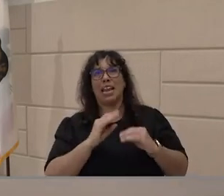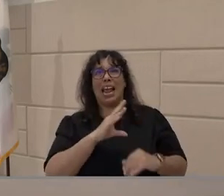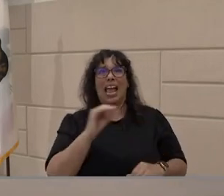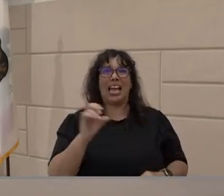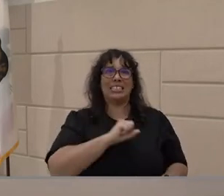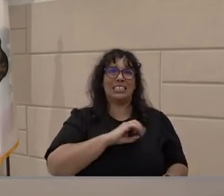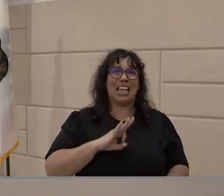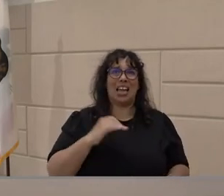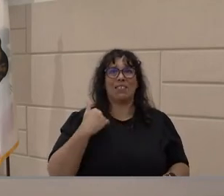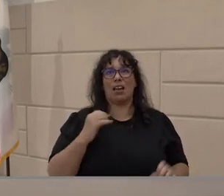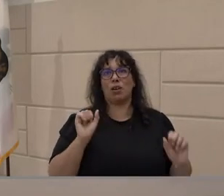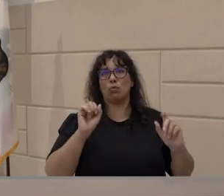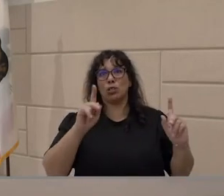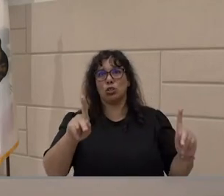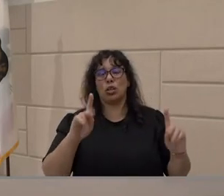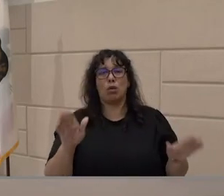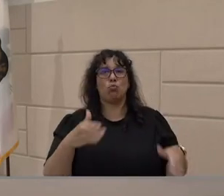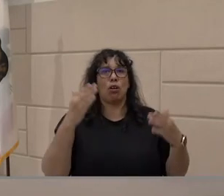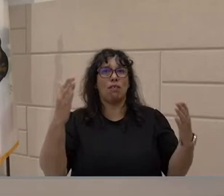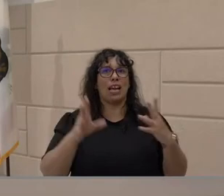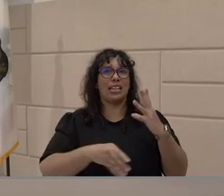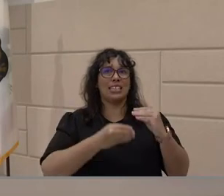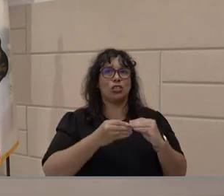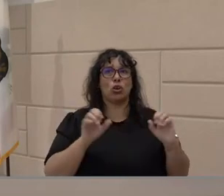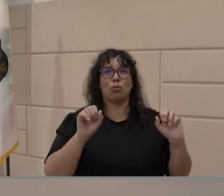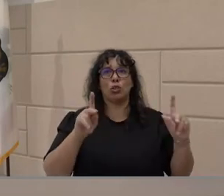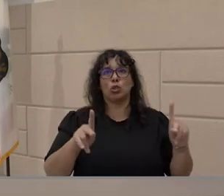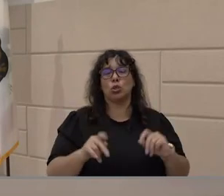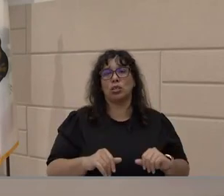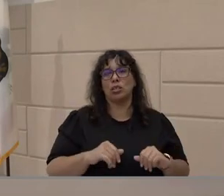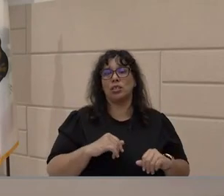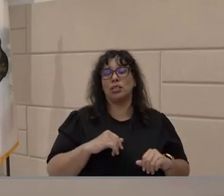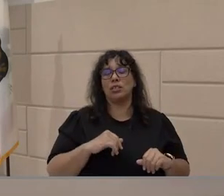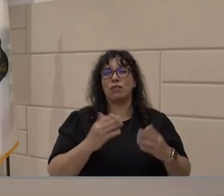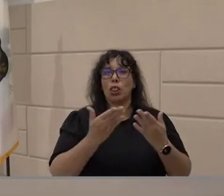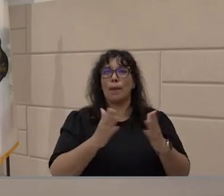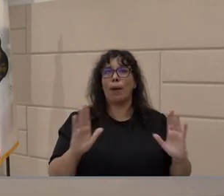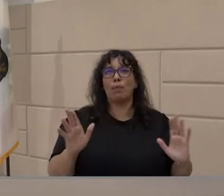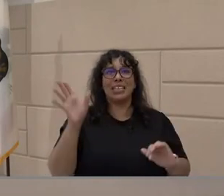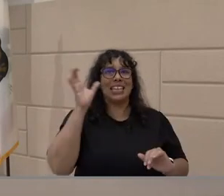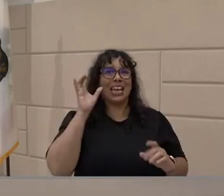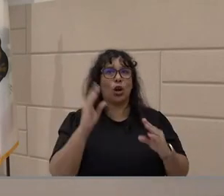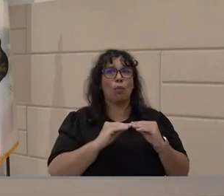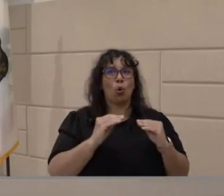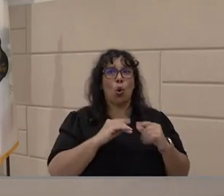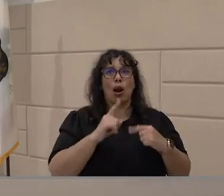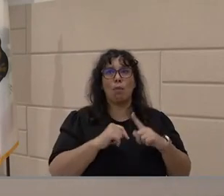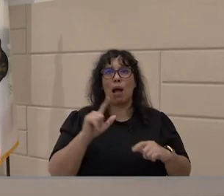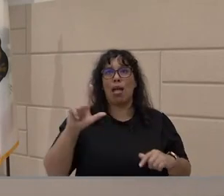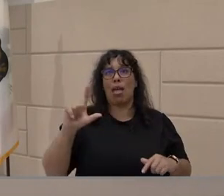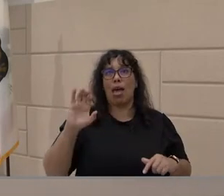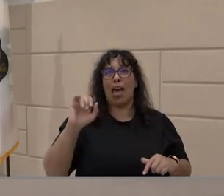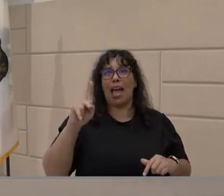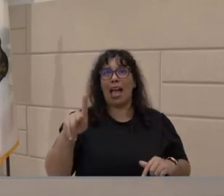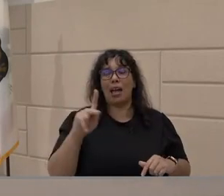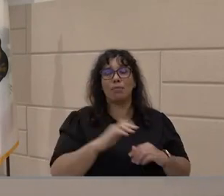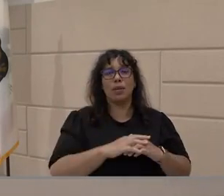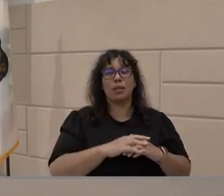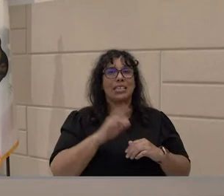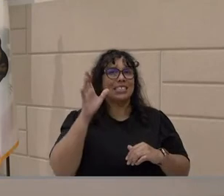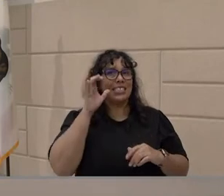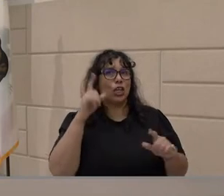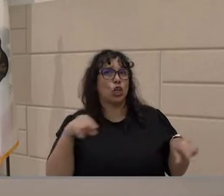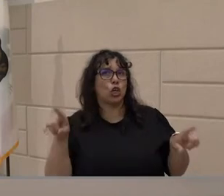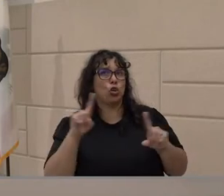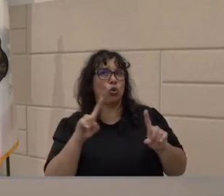าเนี่ยใส่เครกแฮนให้นางสมาชิกคณะกรรมการสลาเรียนเนี่ยบางโอกาสสำหรับเอาสาธ